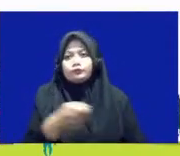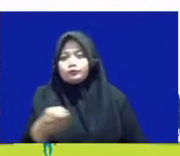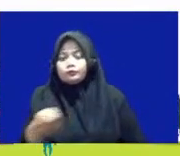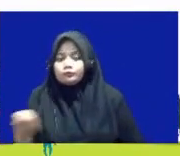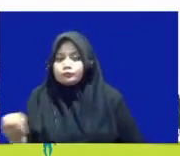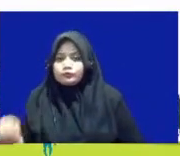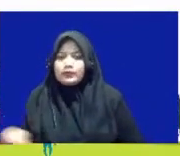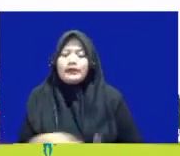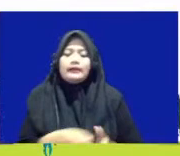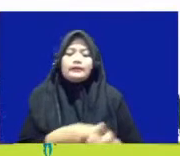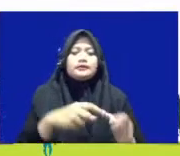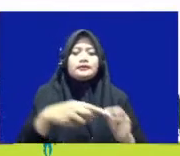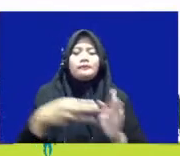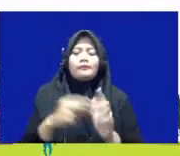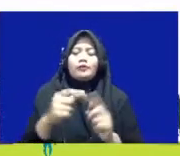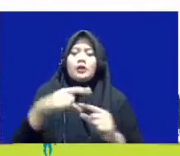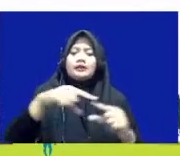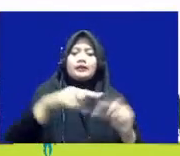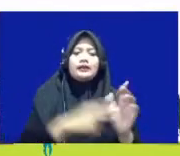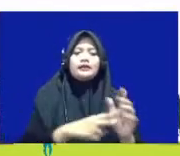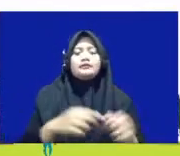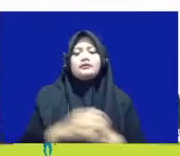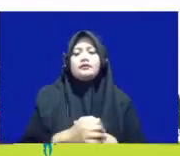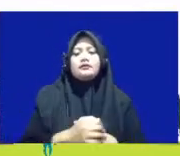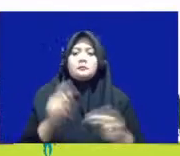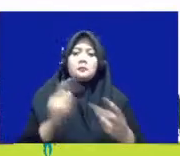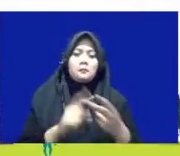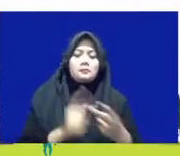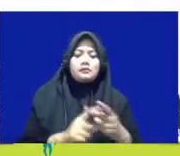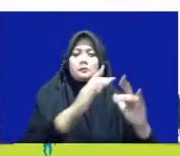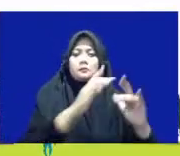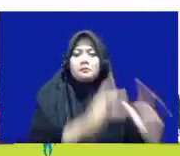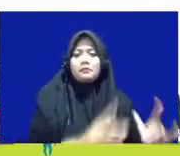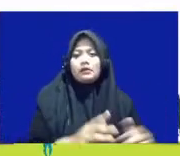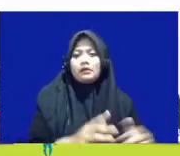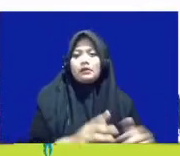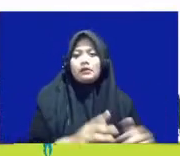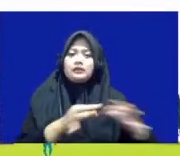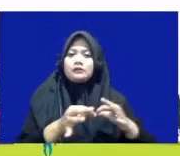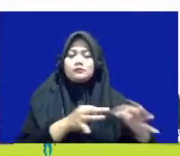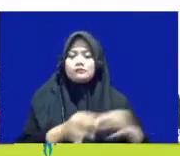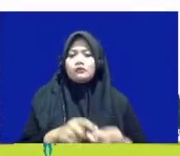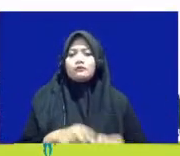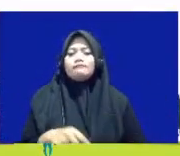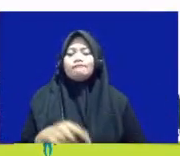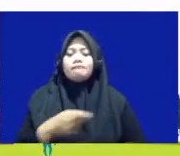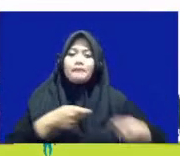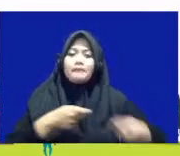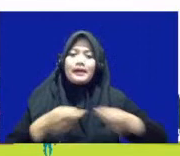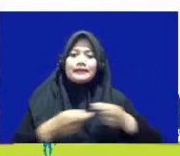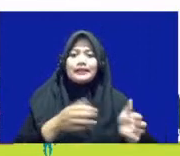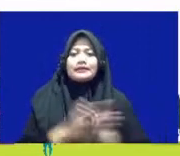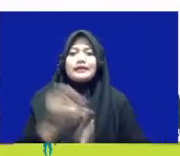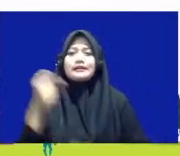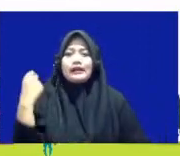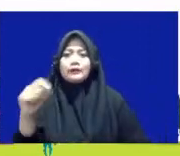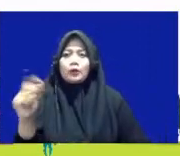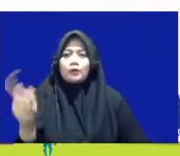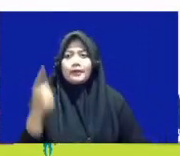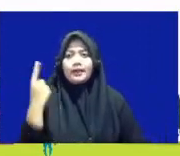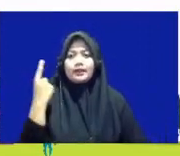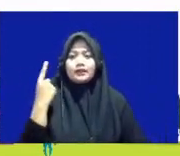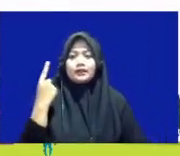umum, tempat ibadah, pemukiman warga, sekolah, pasar, dan kantor pemerintahan.